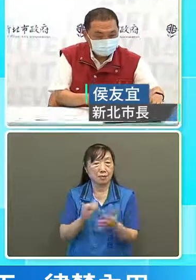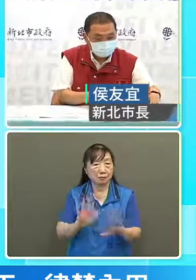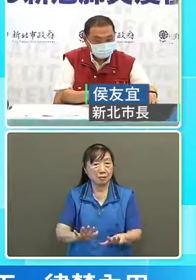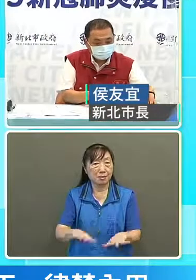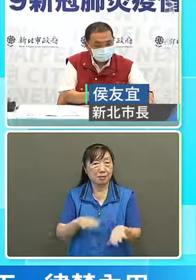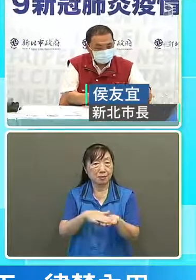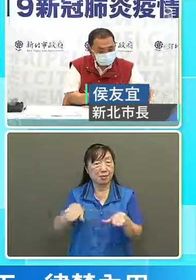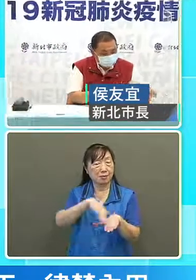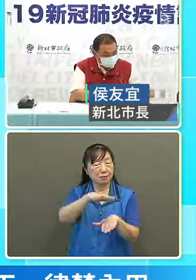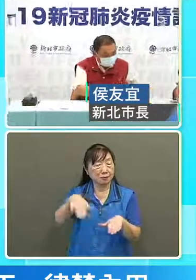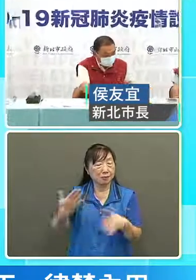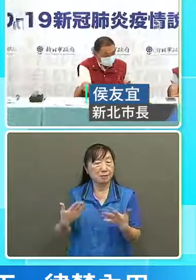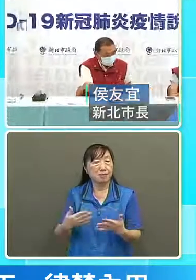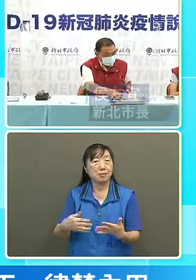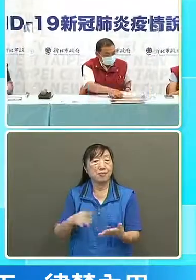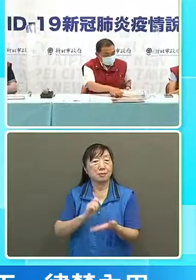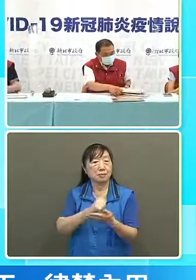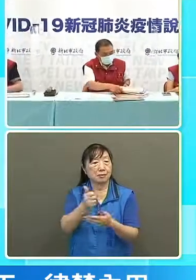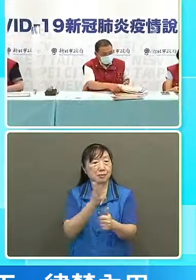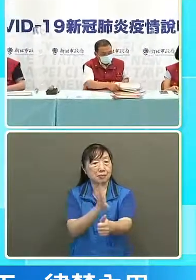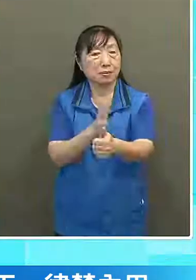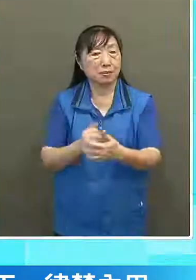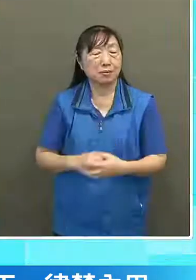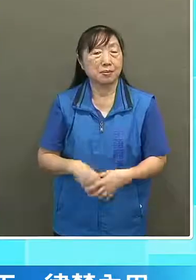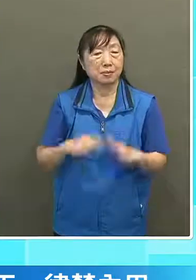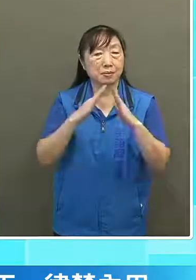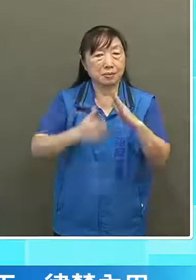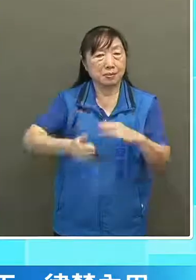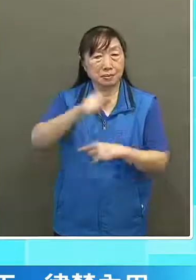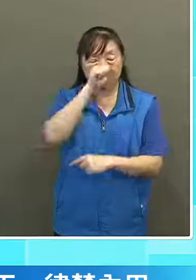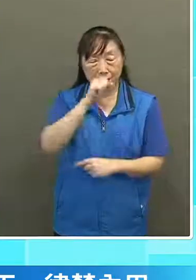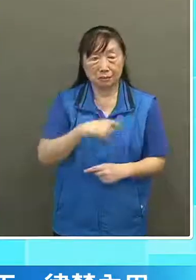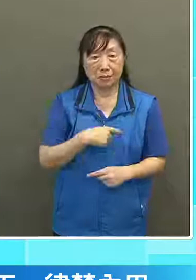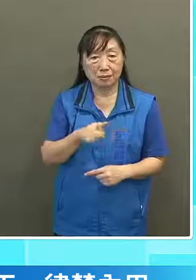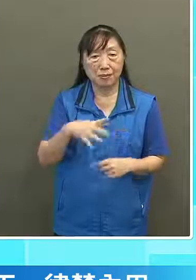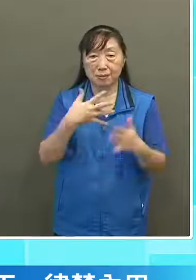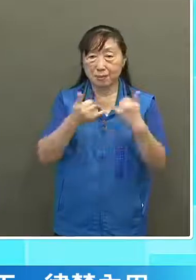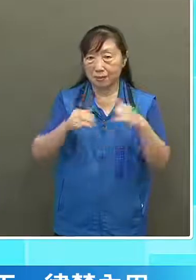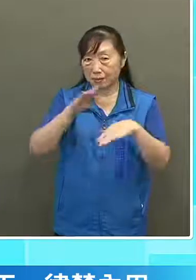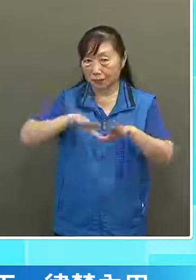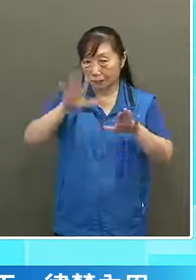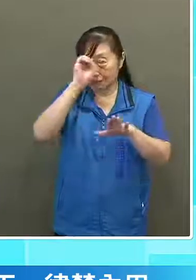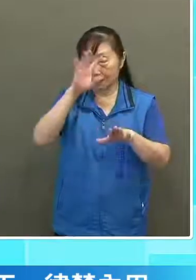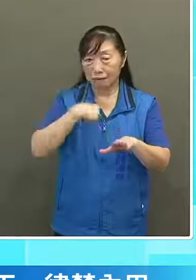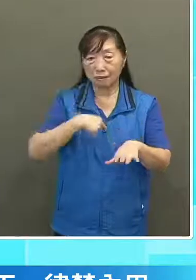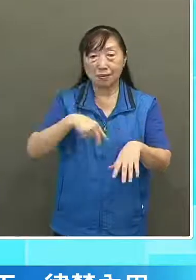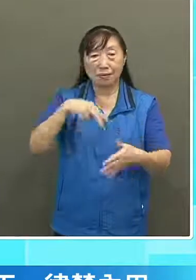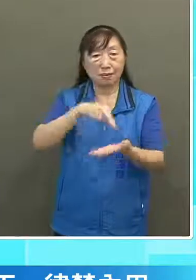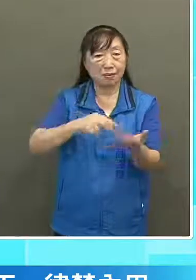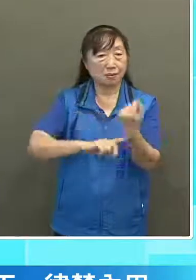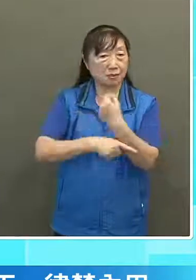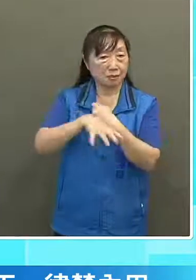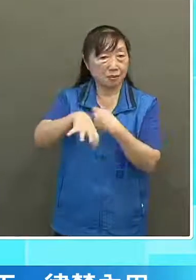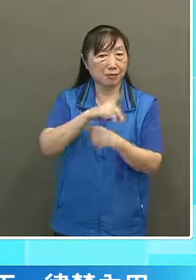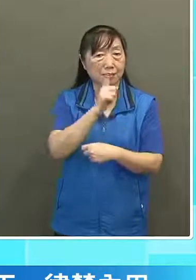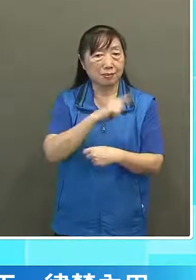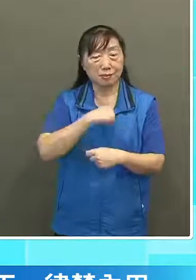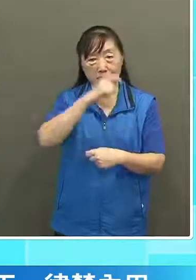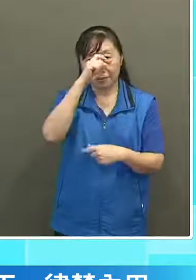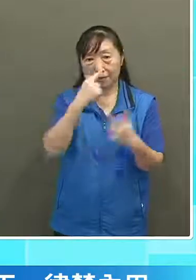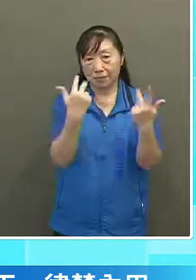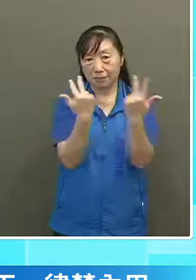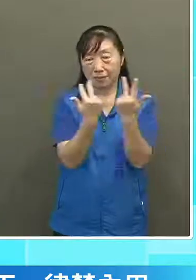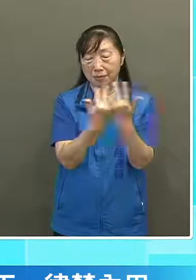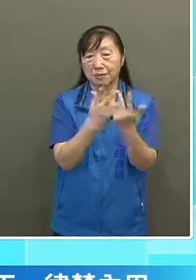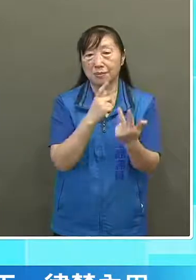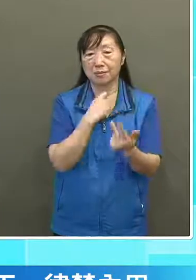问，有请联合报江婉仪。 市长好，想请教一下，民进党立法院党团今天指出，希望新北市邀医